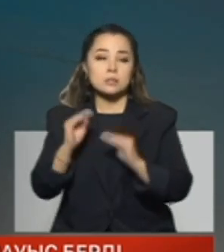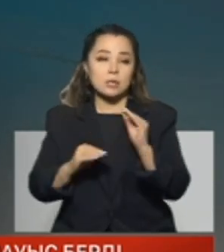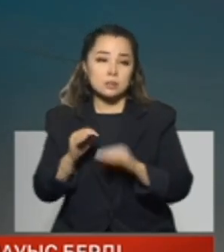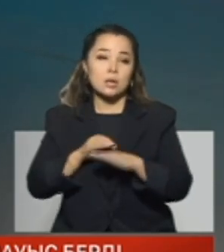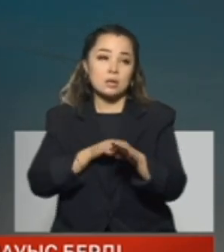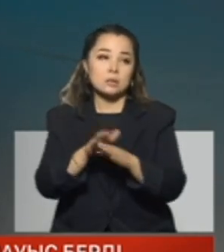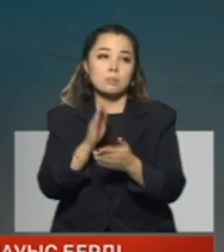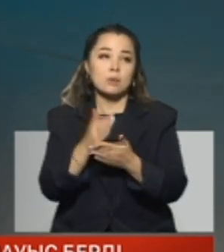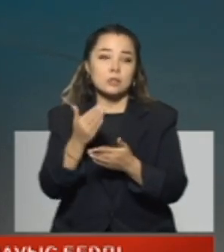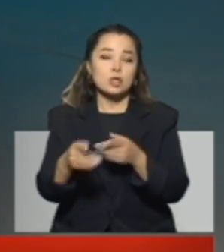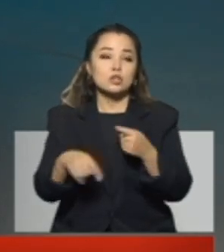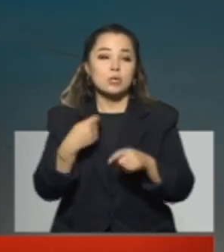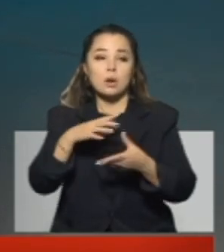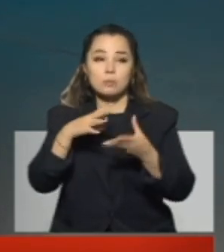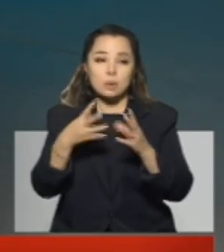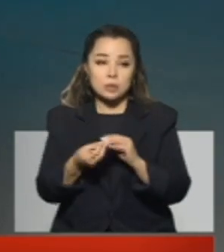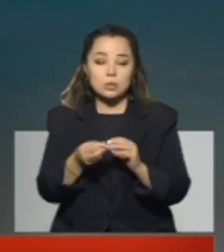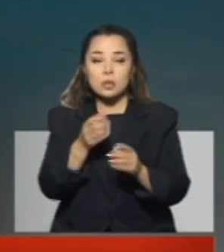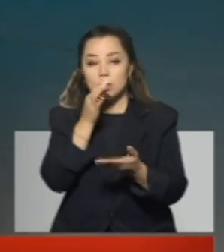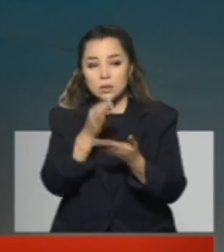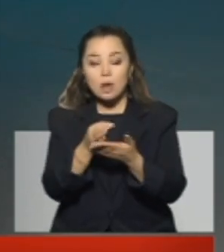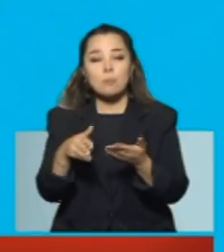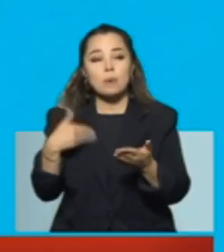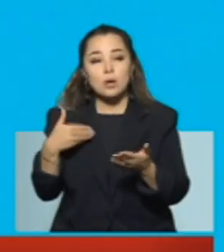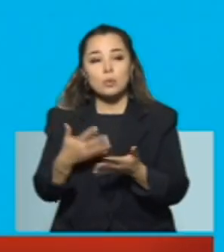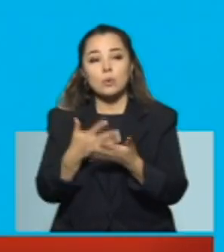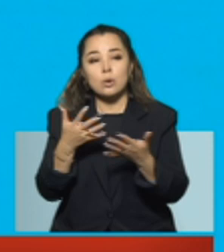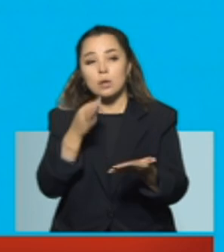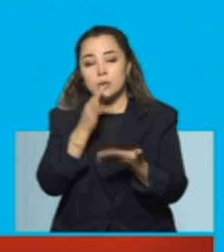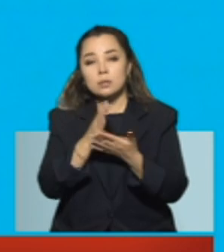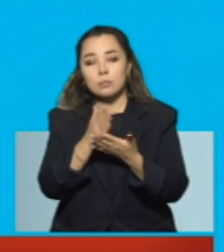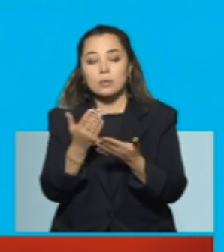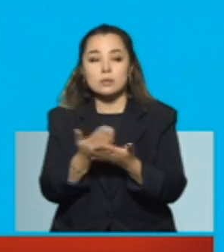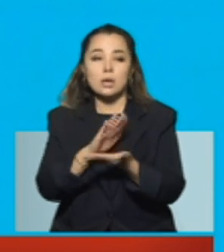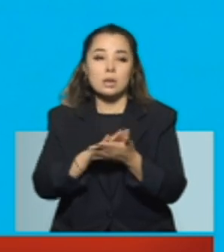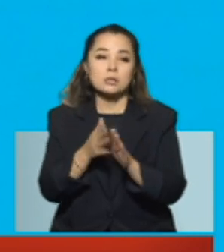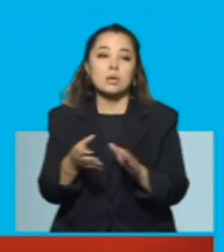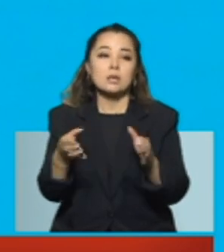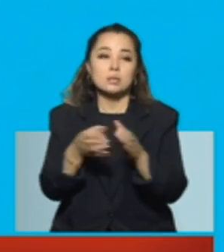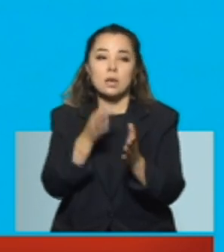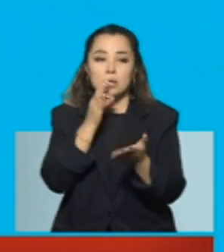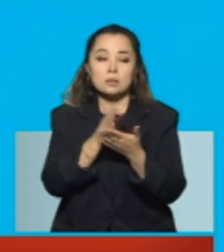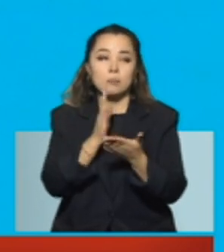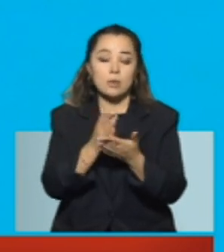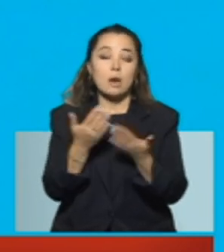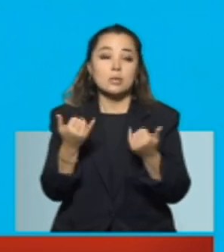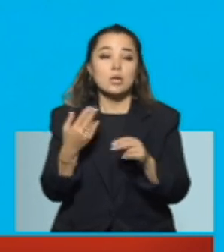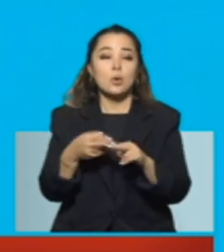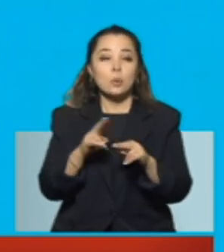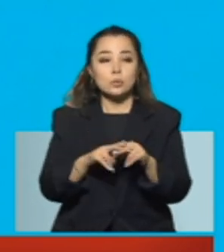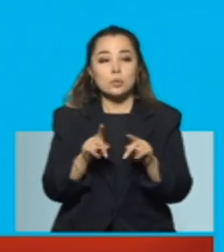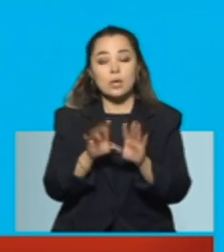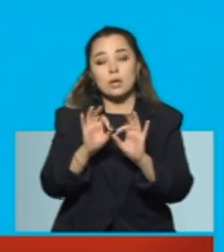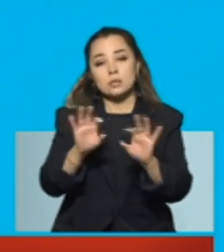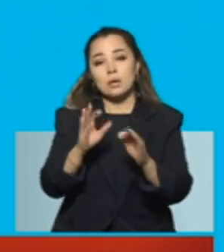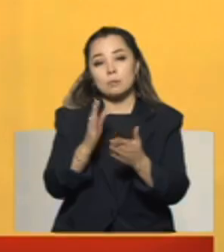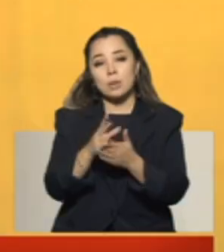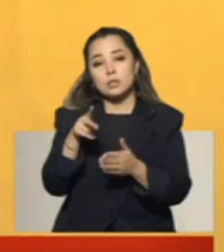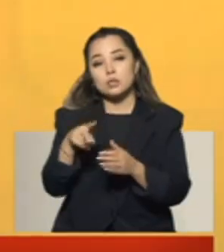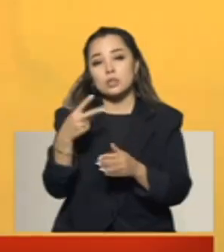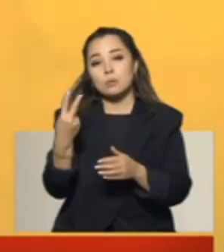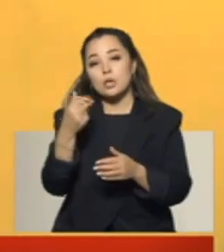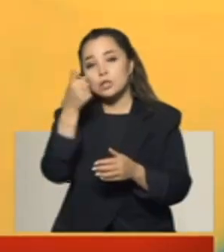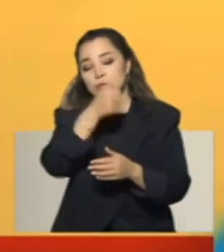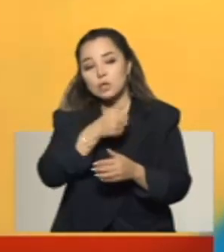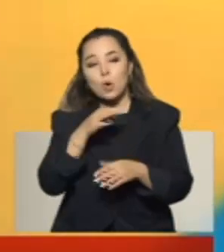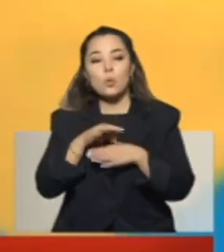бұның жаңағы шығындарынан гөрі пайдасы өте зор мынандай жаңа бір келісімге келу жөнінде. Ал енді жаңа өзіңіз айтып өттіңіз,